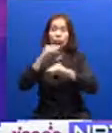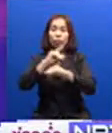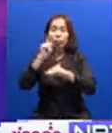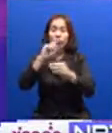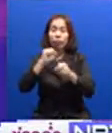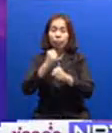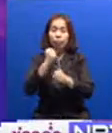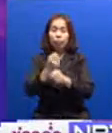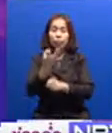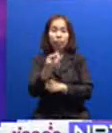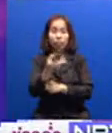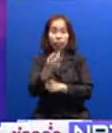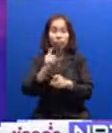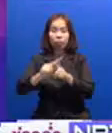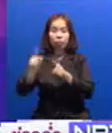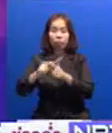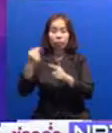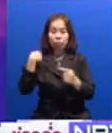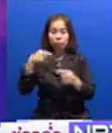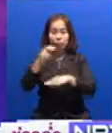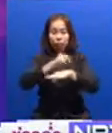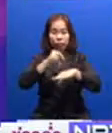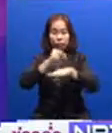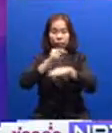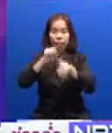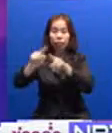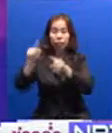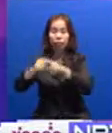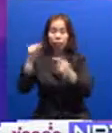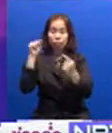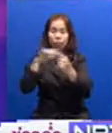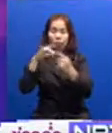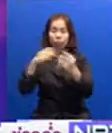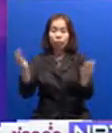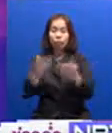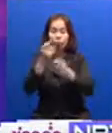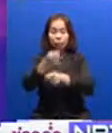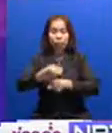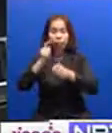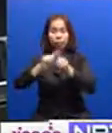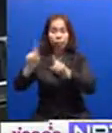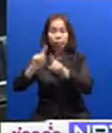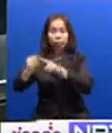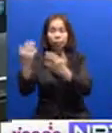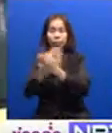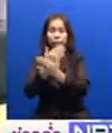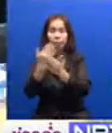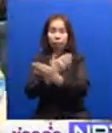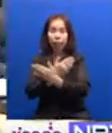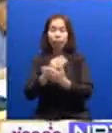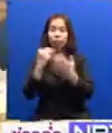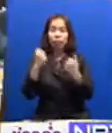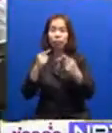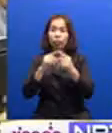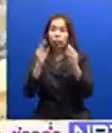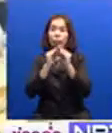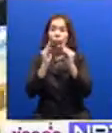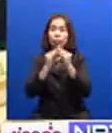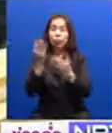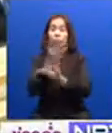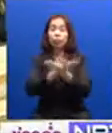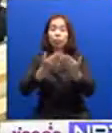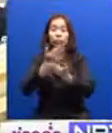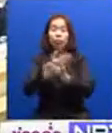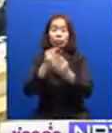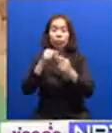ผลิโดยพ้ที่ทไม่เหะสมอยจะเน็นส่เสิมการทำเกรษทางเลือกโดยในการประชุมหาเรืระบบส่เส